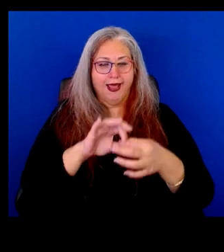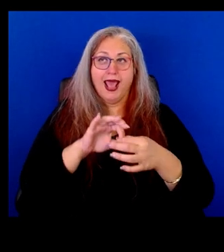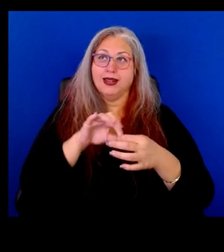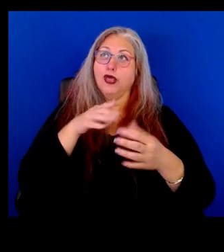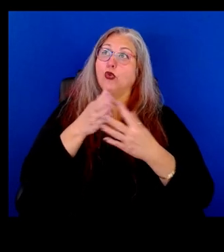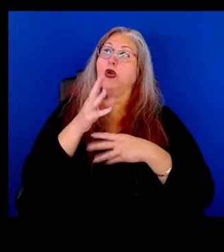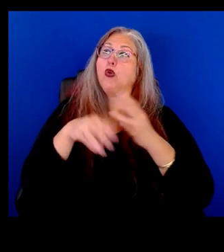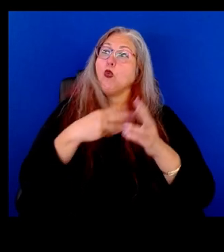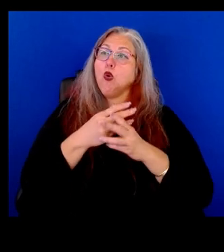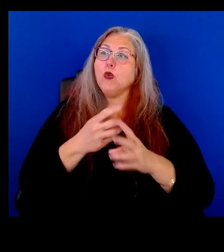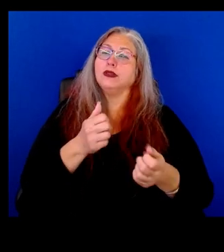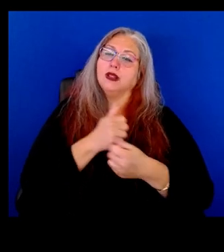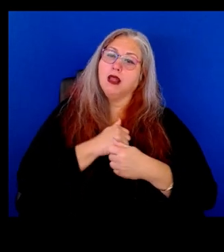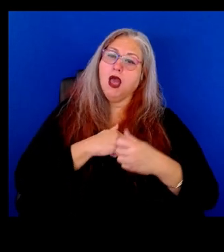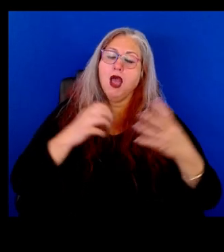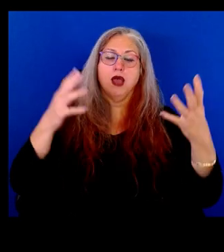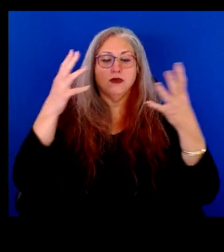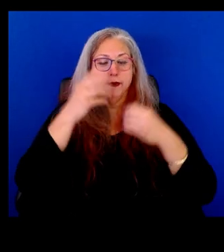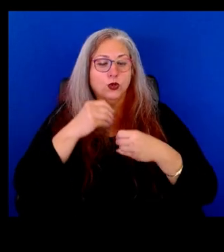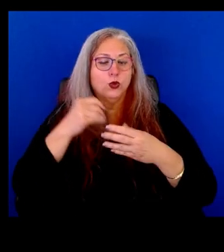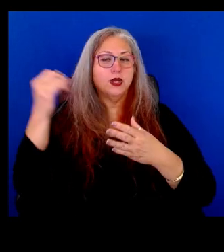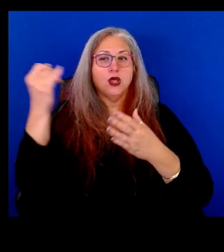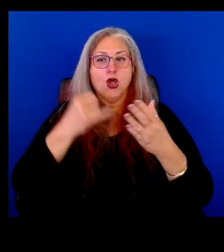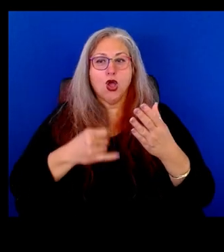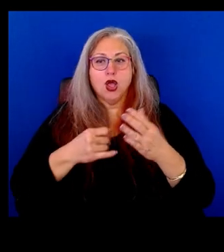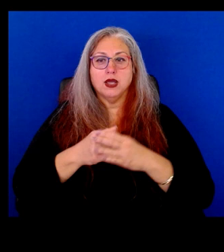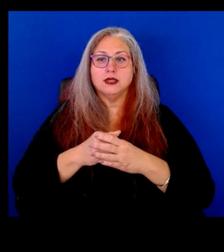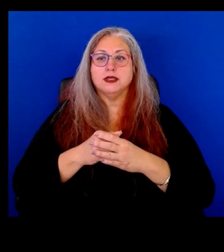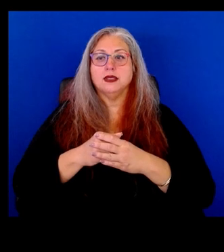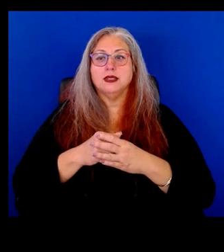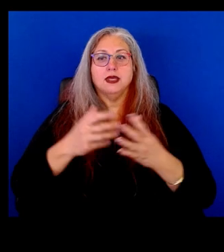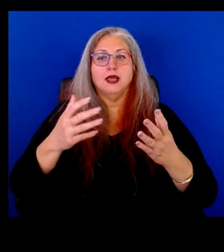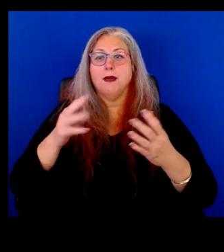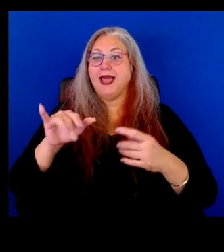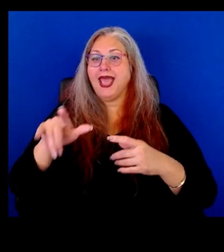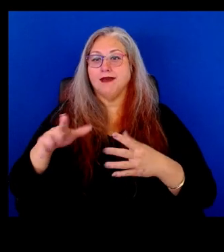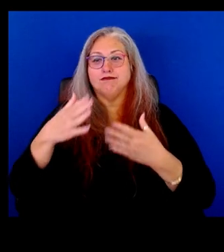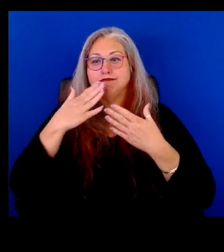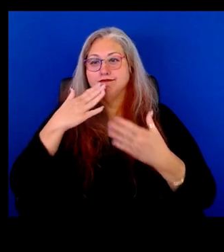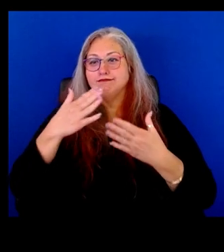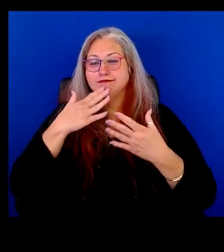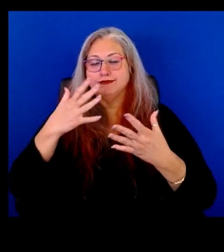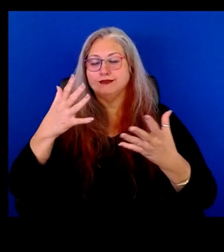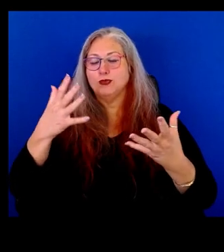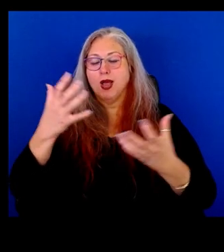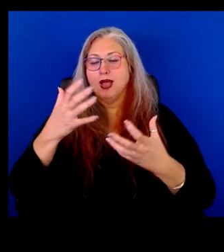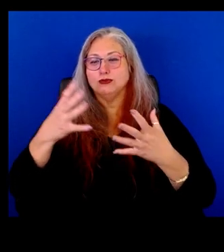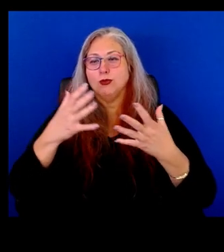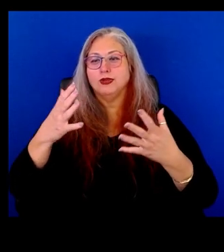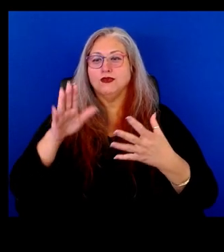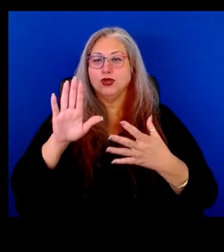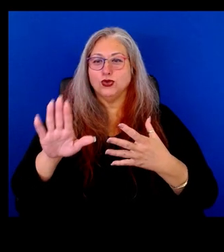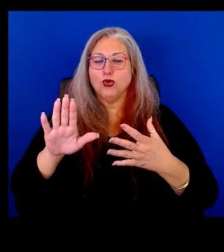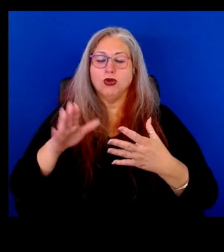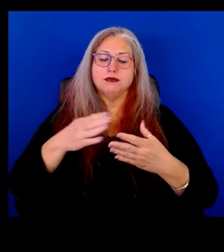the world with love, beauty, art. May, I can't thank you enough for